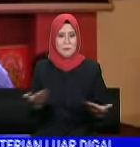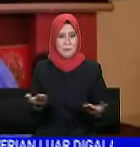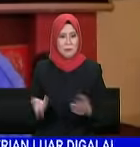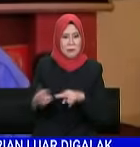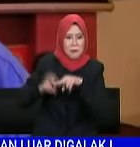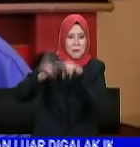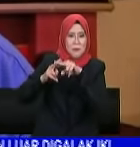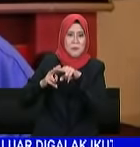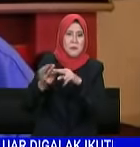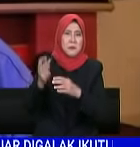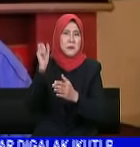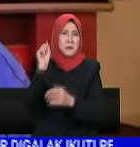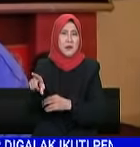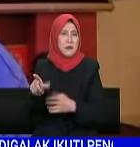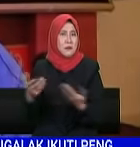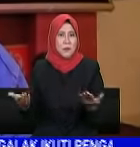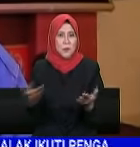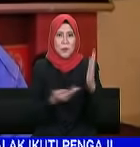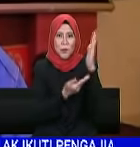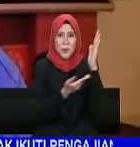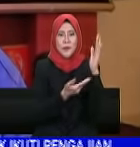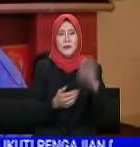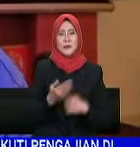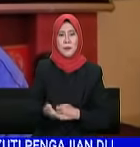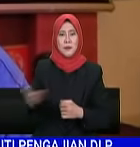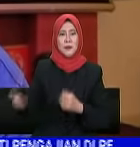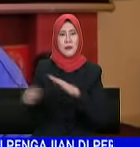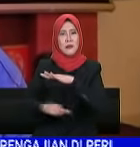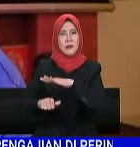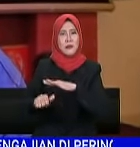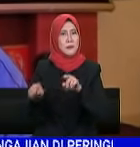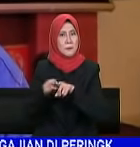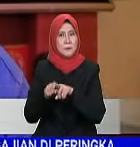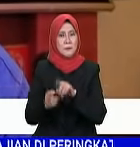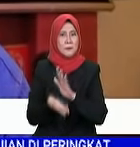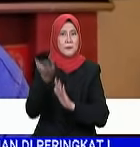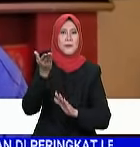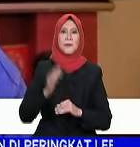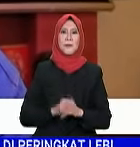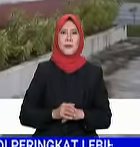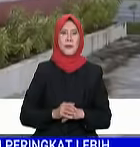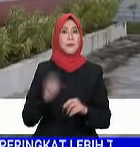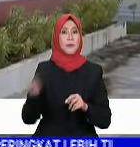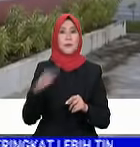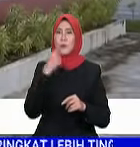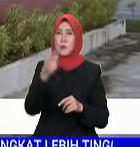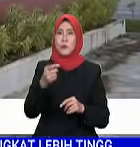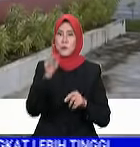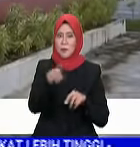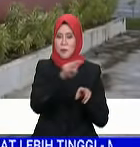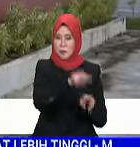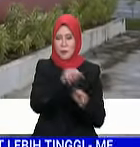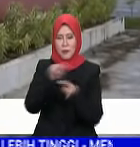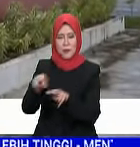2 kali ganda. Dia juga barang asas. Justru beliau menyeru pihak berkaitan supaya memantau dan